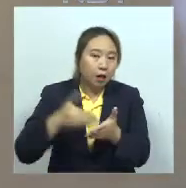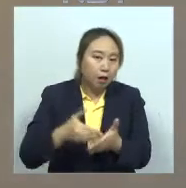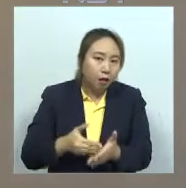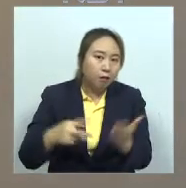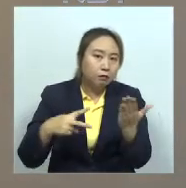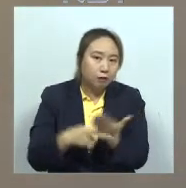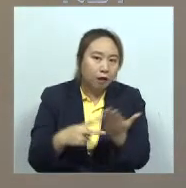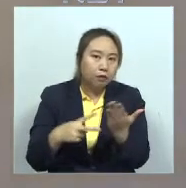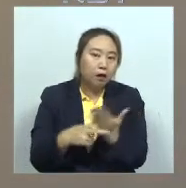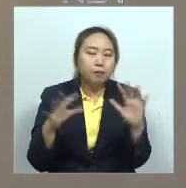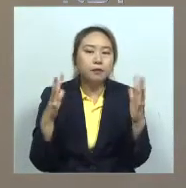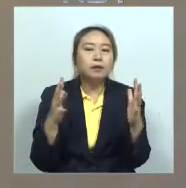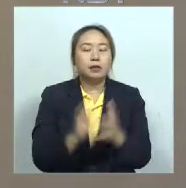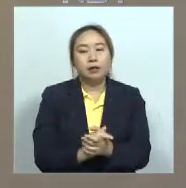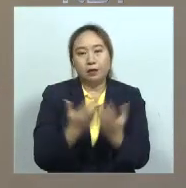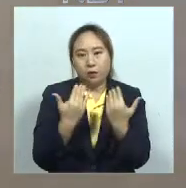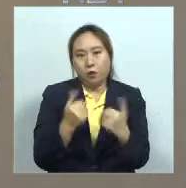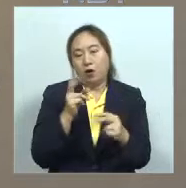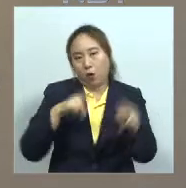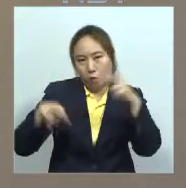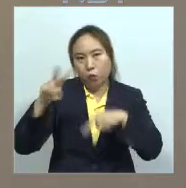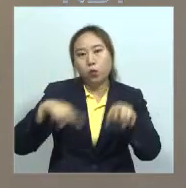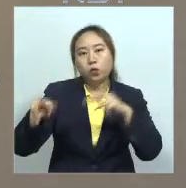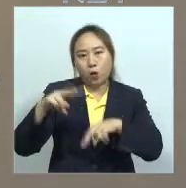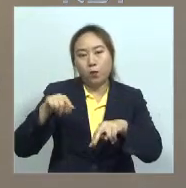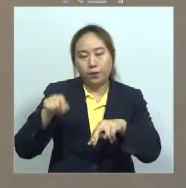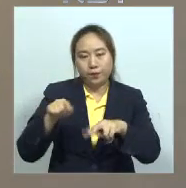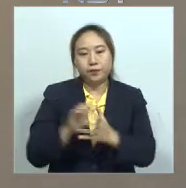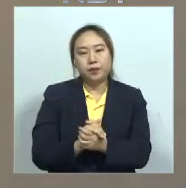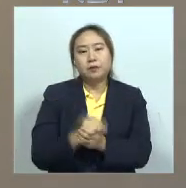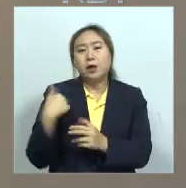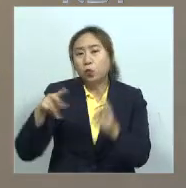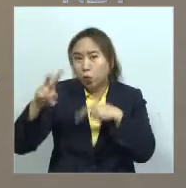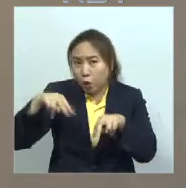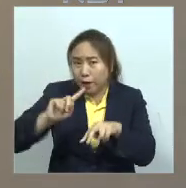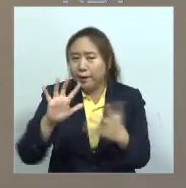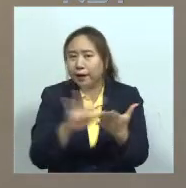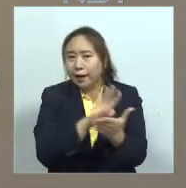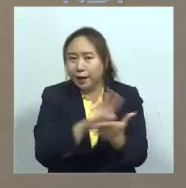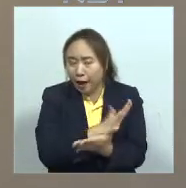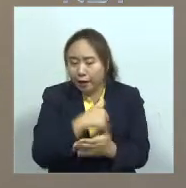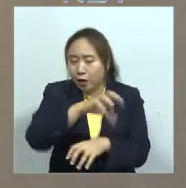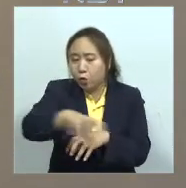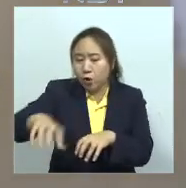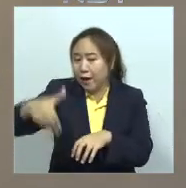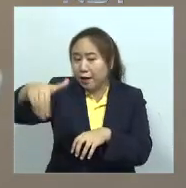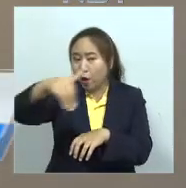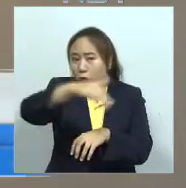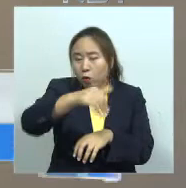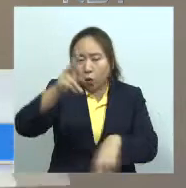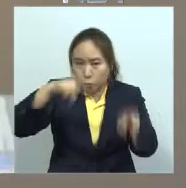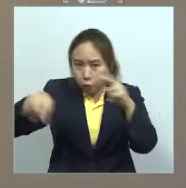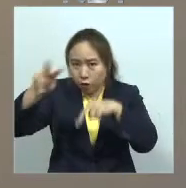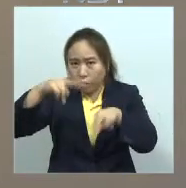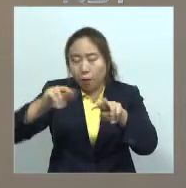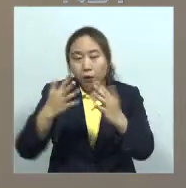นี้นะก็อยู่ในขั้นตอนการตรวจสอบใช่ไหมการตรวจสอบมันมีตรวจสอบทั้งทางเอกสารตรวจสอบกับหน่วยงานภายนอกแล้วท้ายสุดก็เ